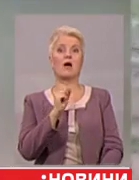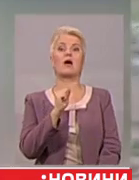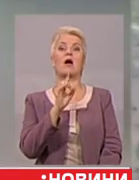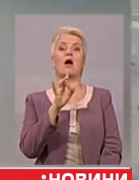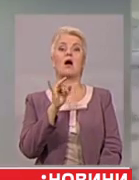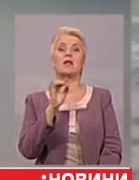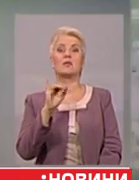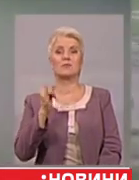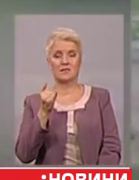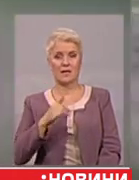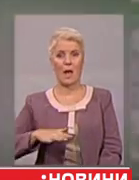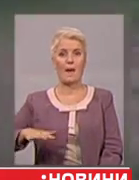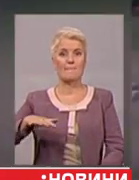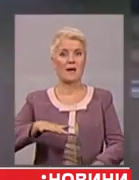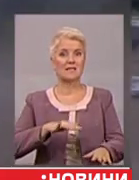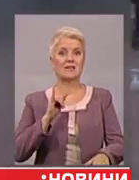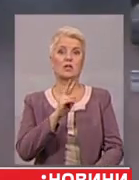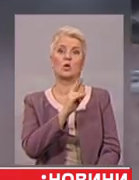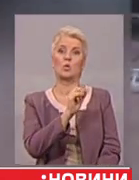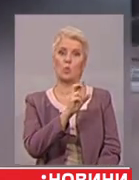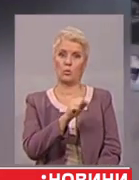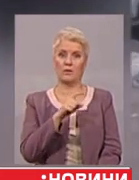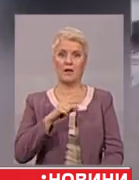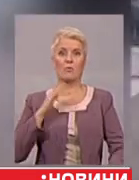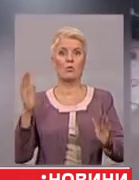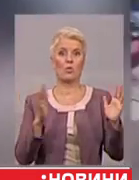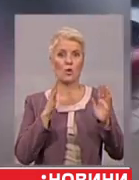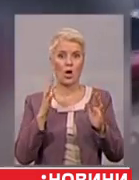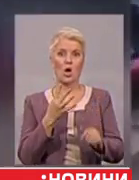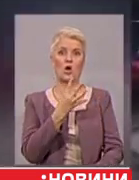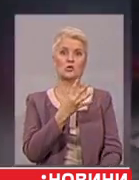басейну і Куби. Ураган тримався там на рівні 4-5 за шкалою сили.